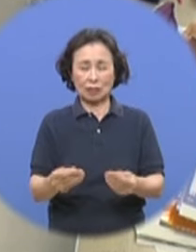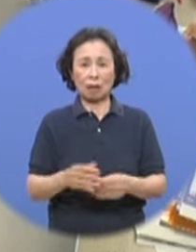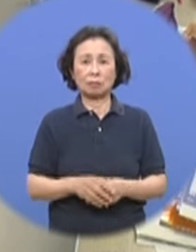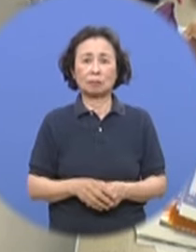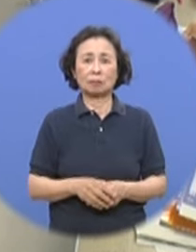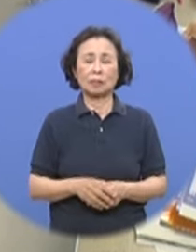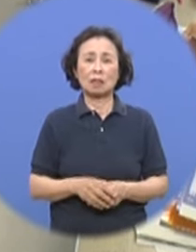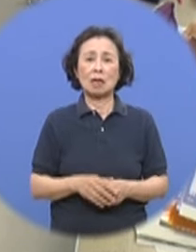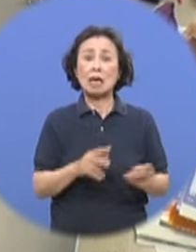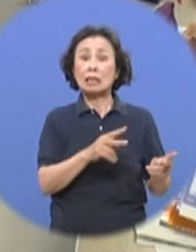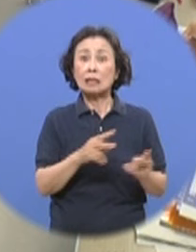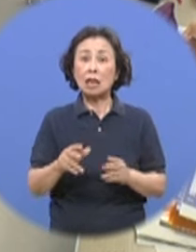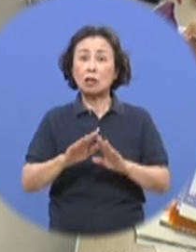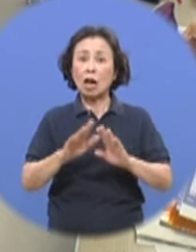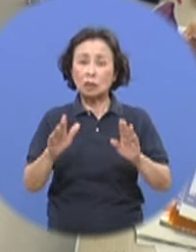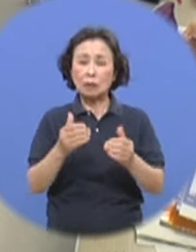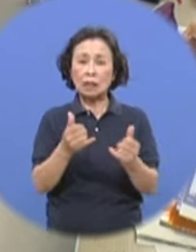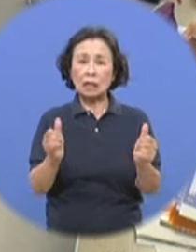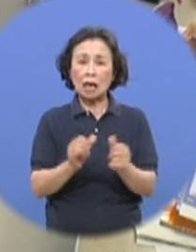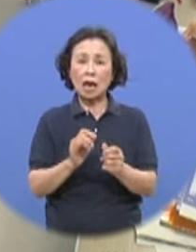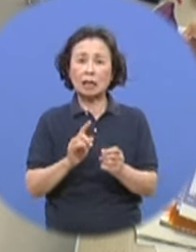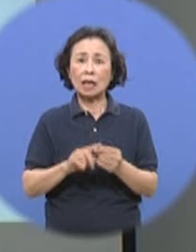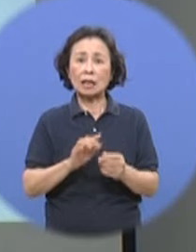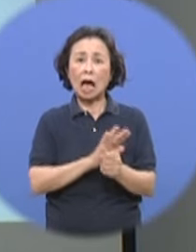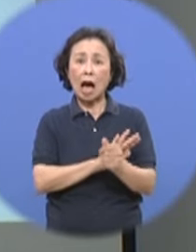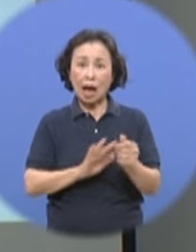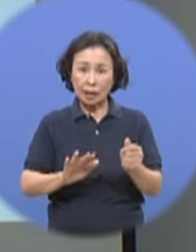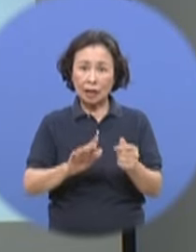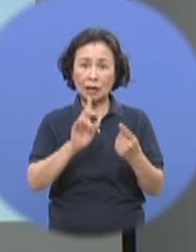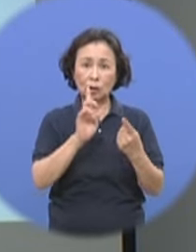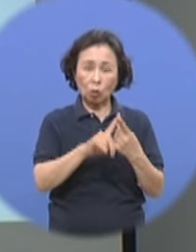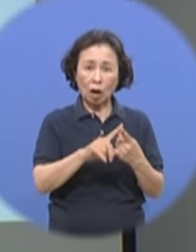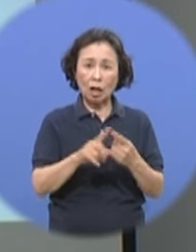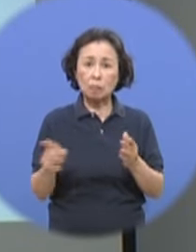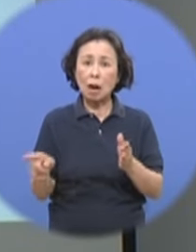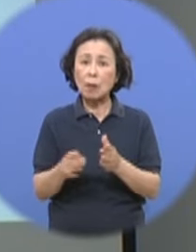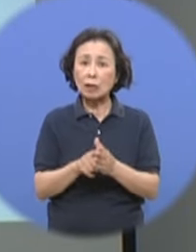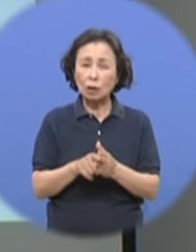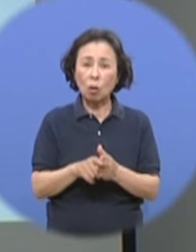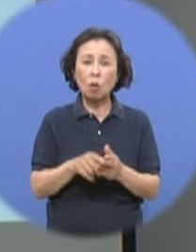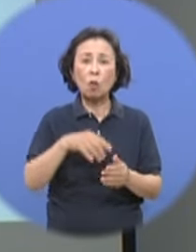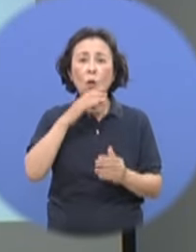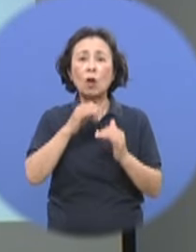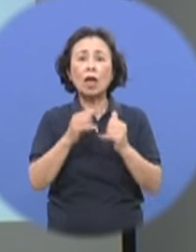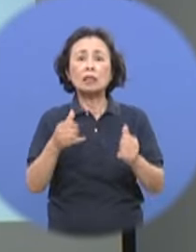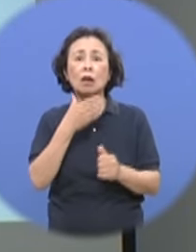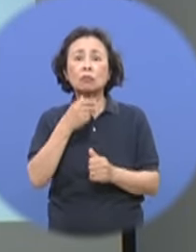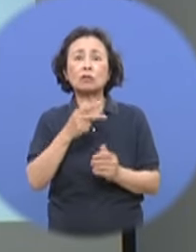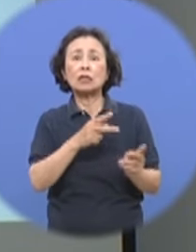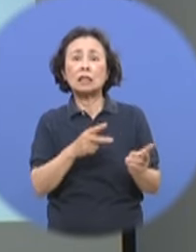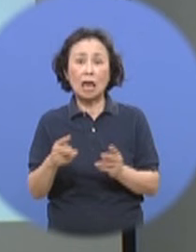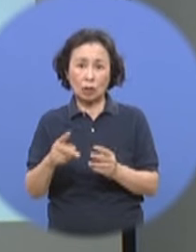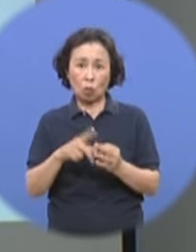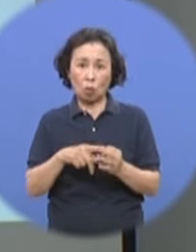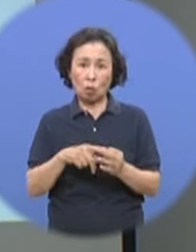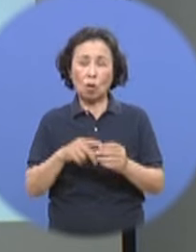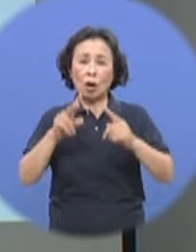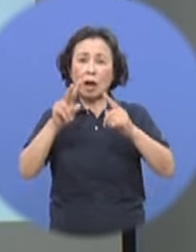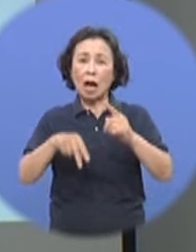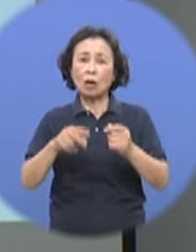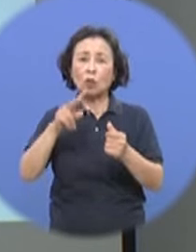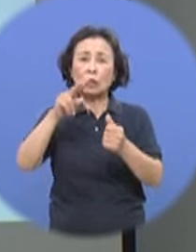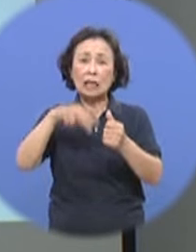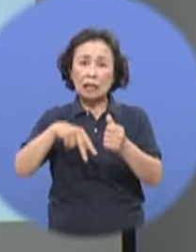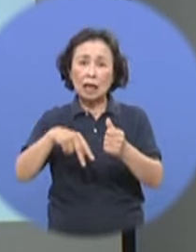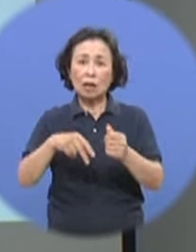が導入された社会的背景や、これまでの高齢者福祉制度、介護認定の仕組みなどについて